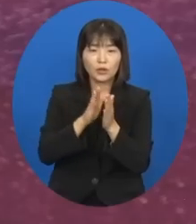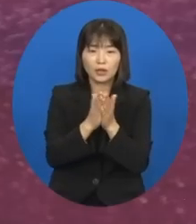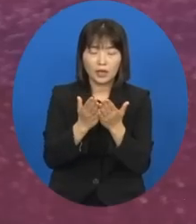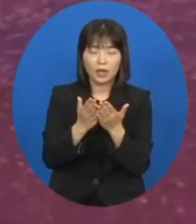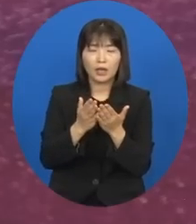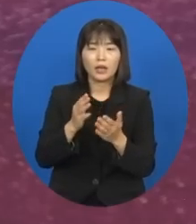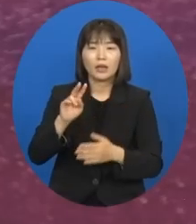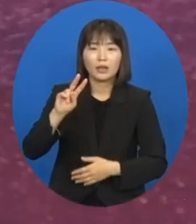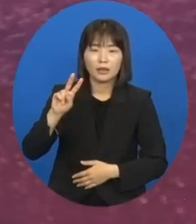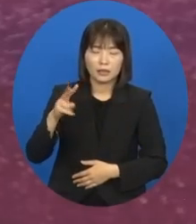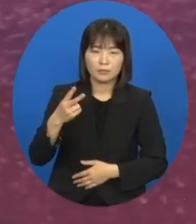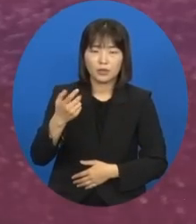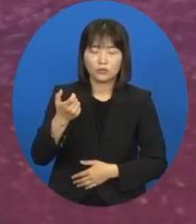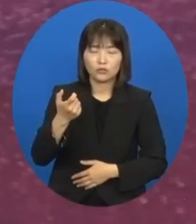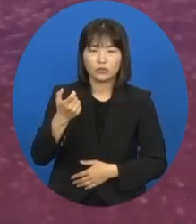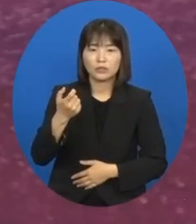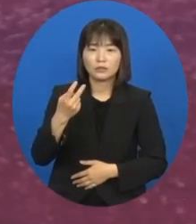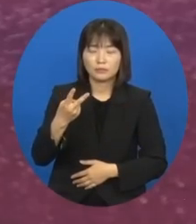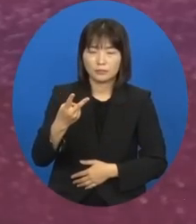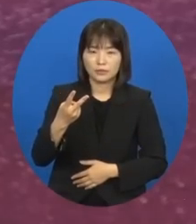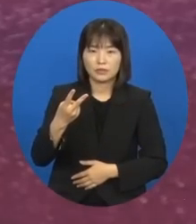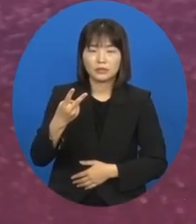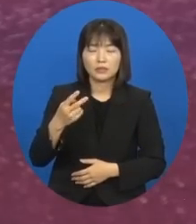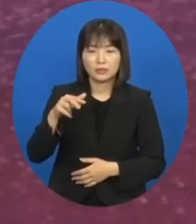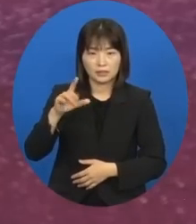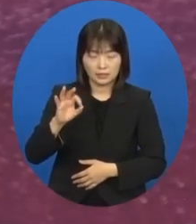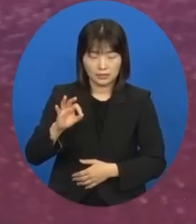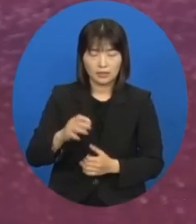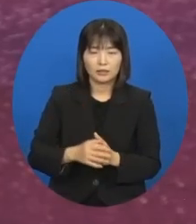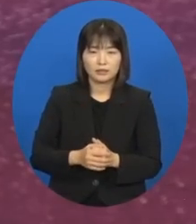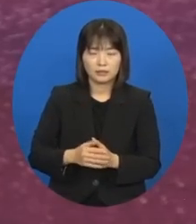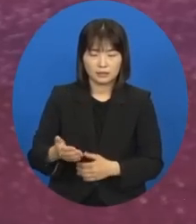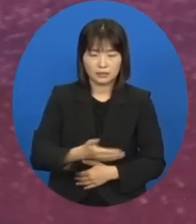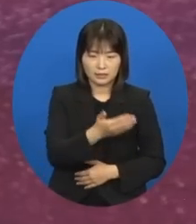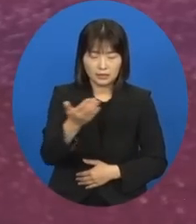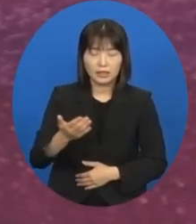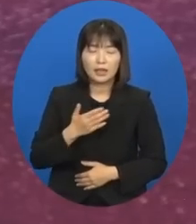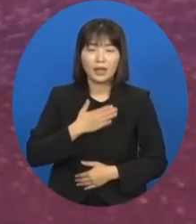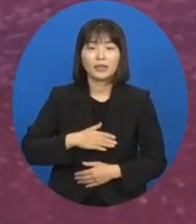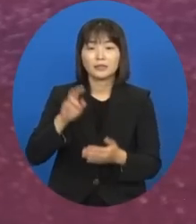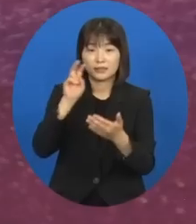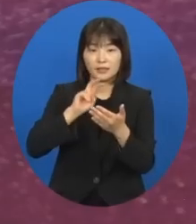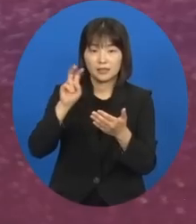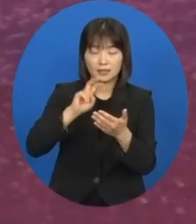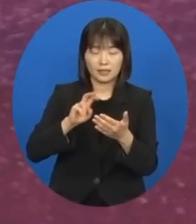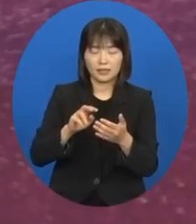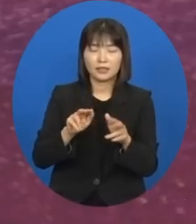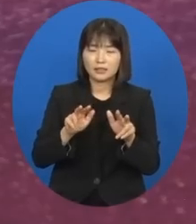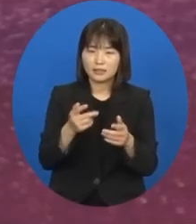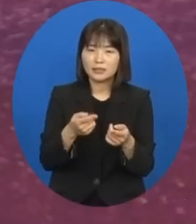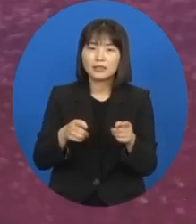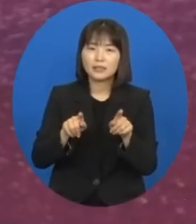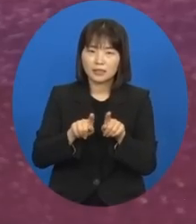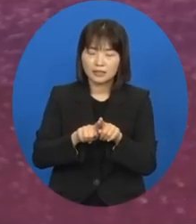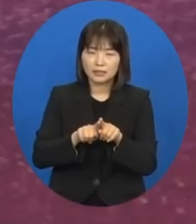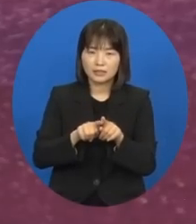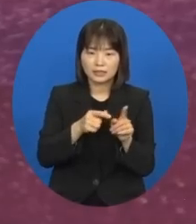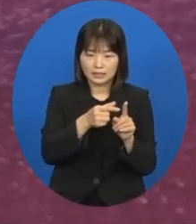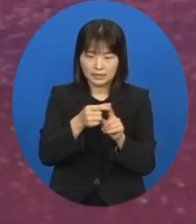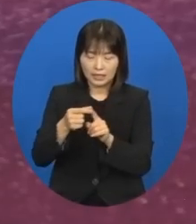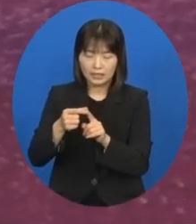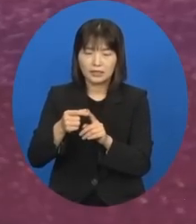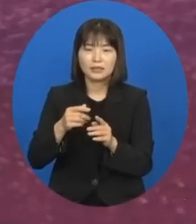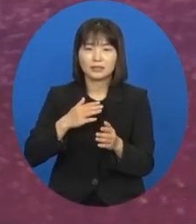주의 피로 이룬 샘물 여러분 다 할 수 있는 찬양이시죠 이 시간 가사를 제가